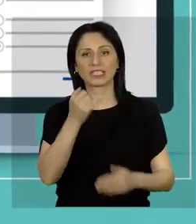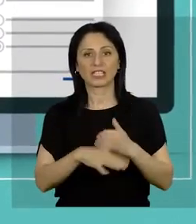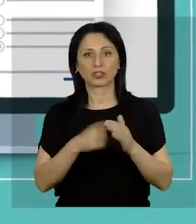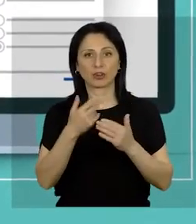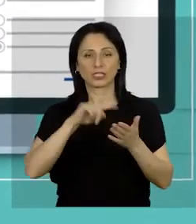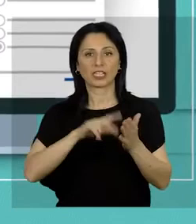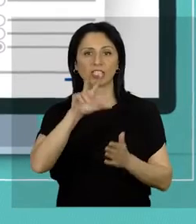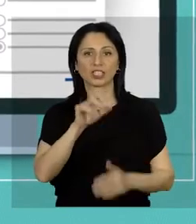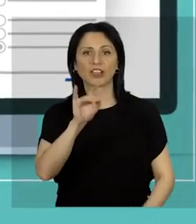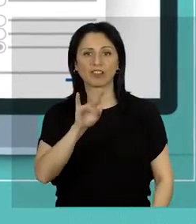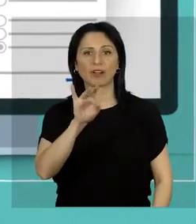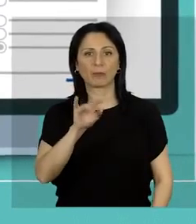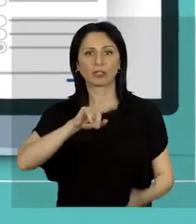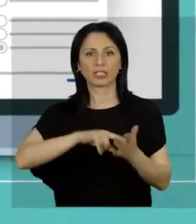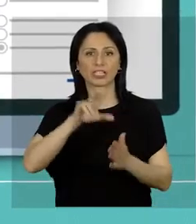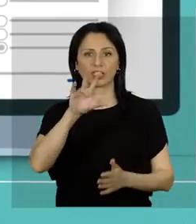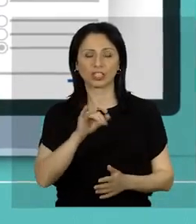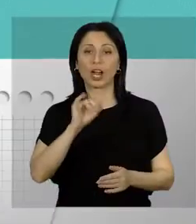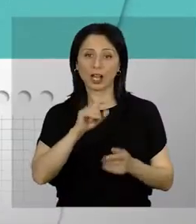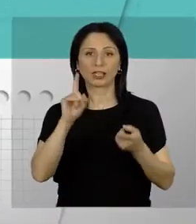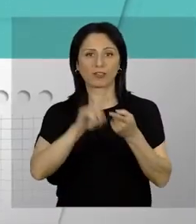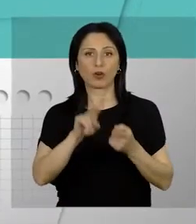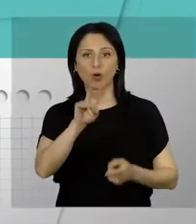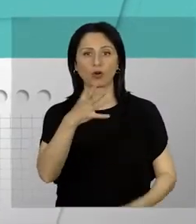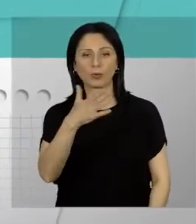ვებგვერდზე cesco.lg electionreforms.lg ან